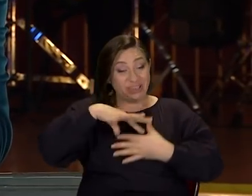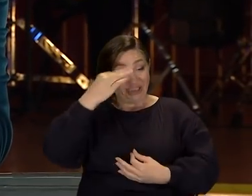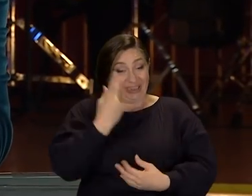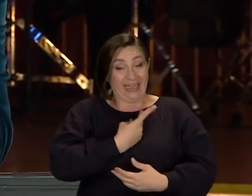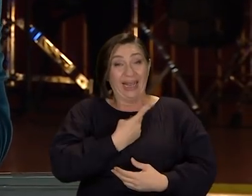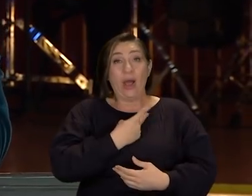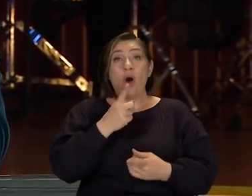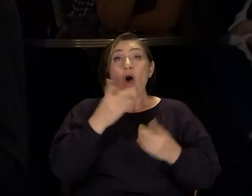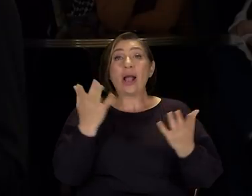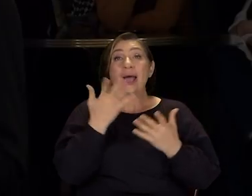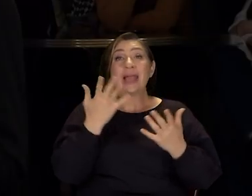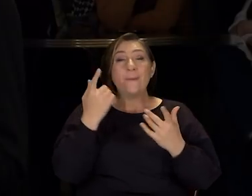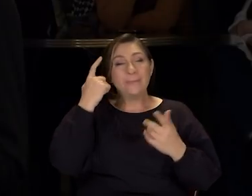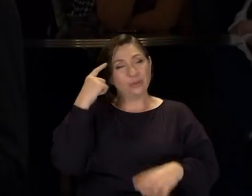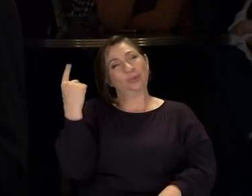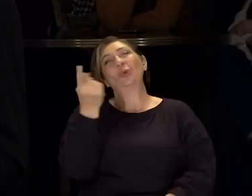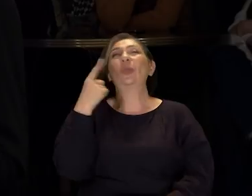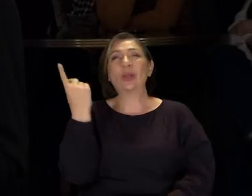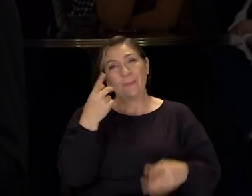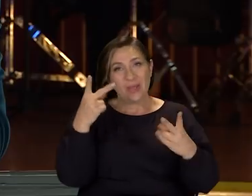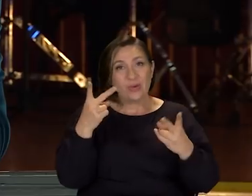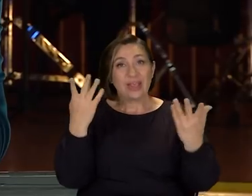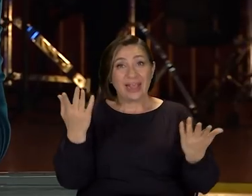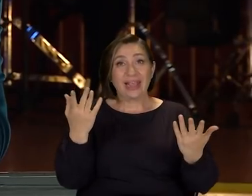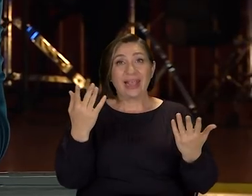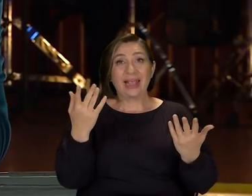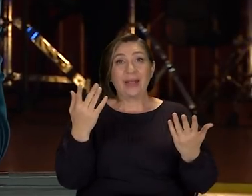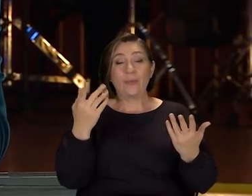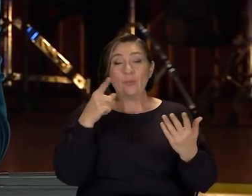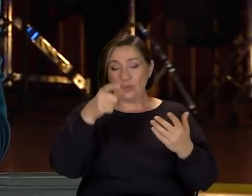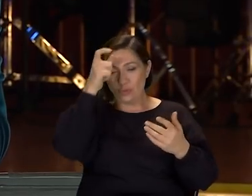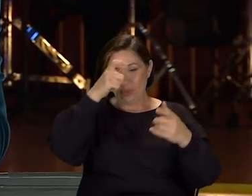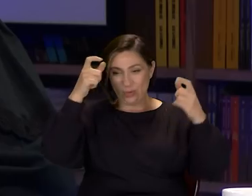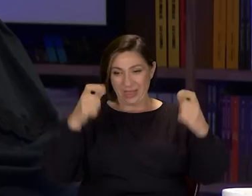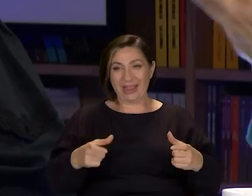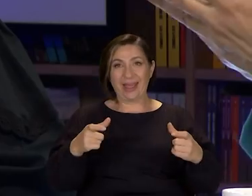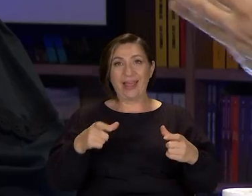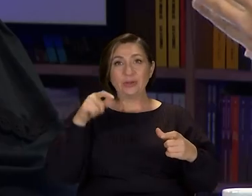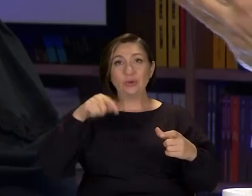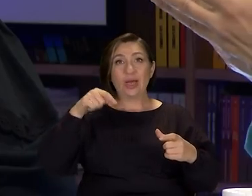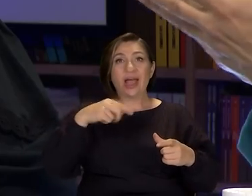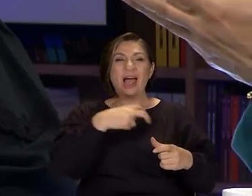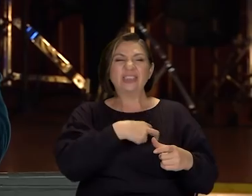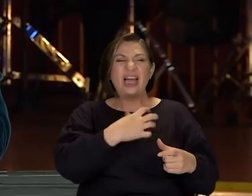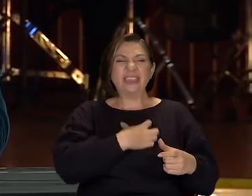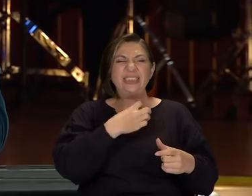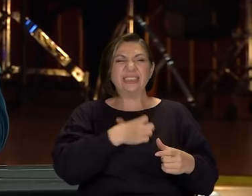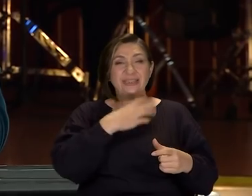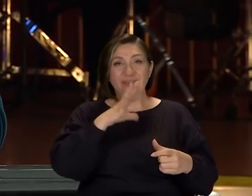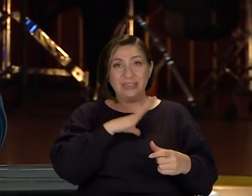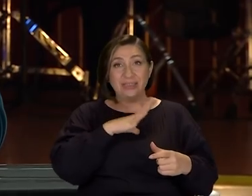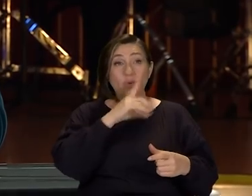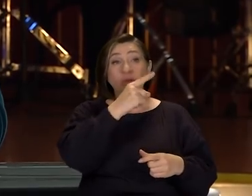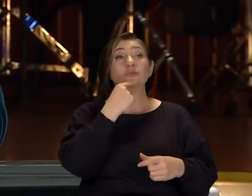kişilikleri o kadar başımızı döndürebiliyor ki, yani bu memlekette eğer şu anda aşk acısı çeken varsa